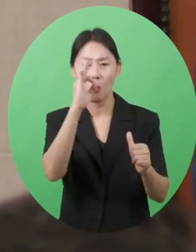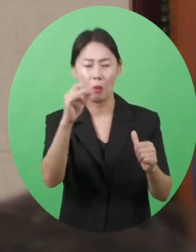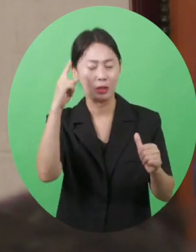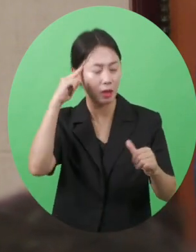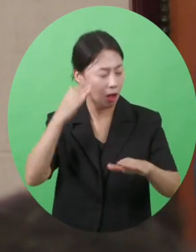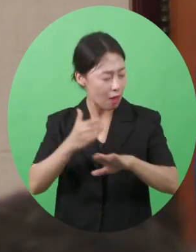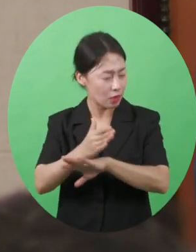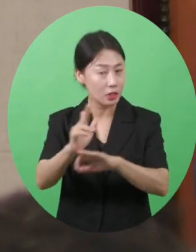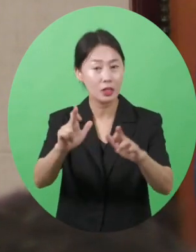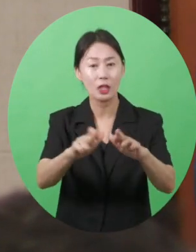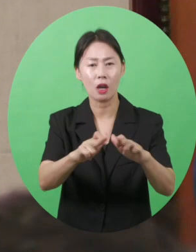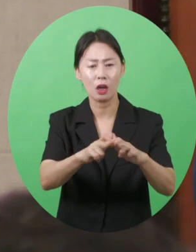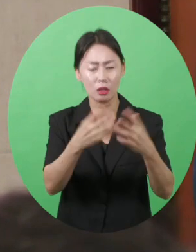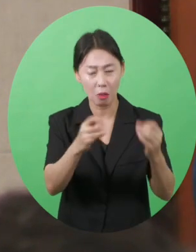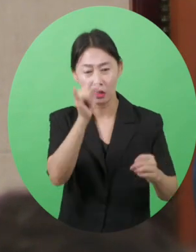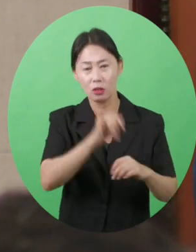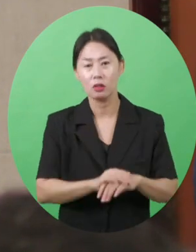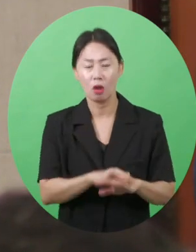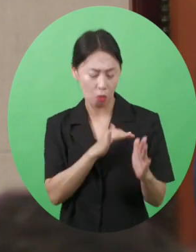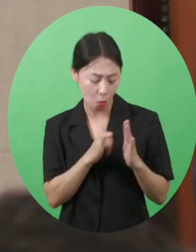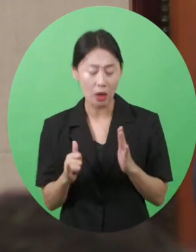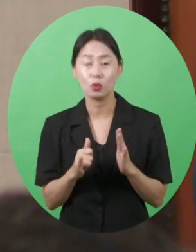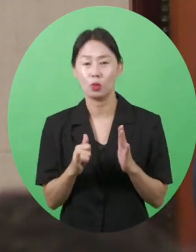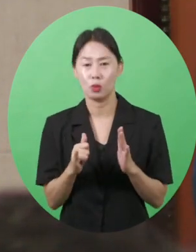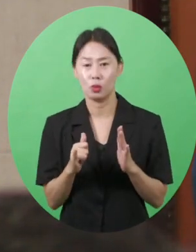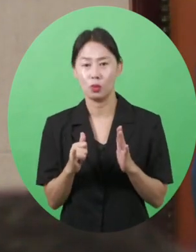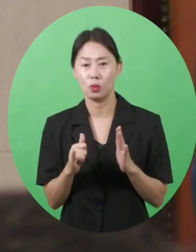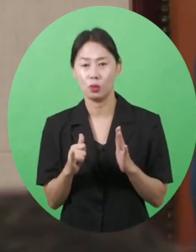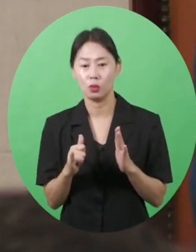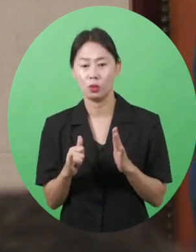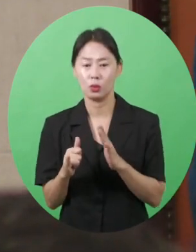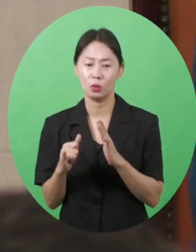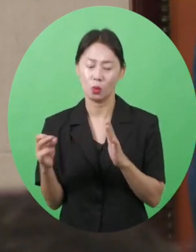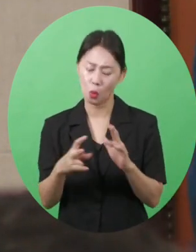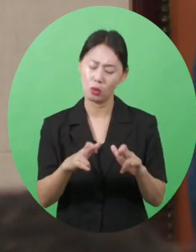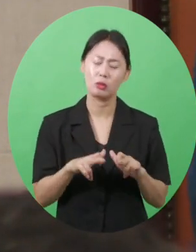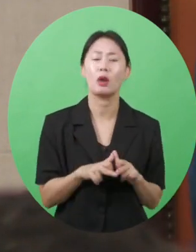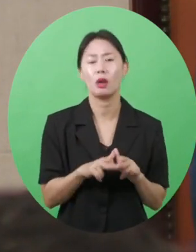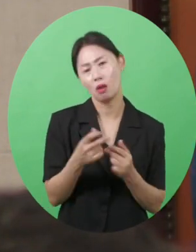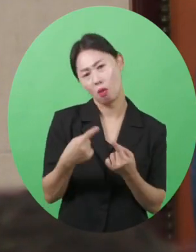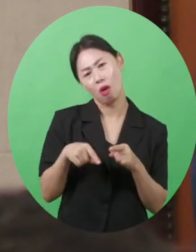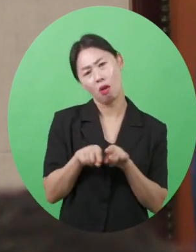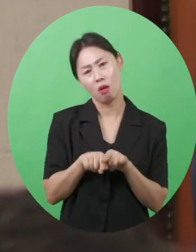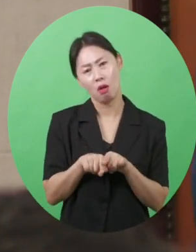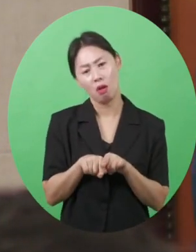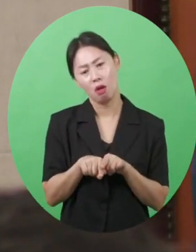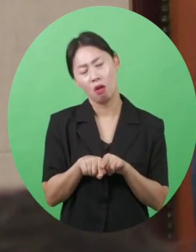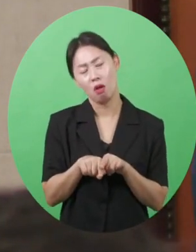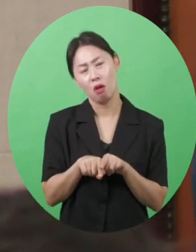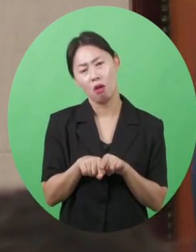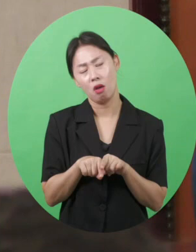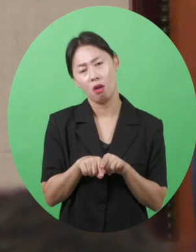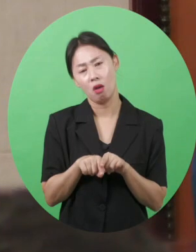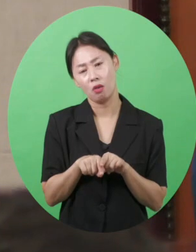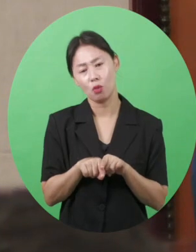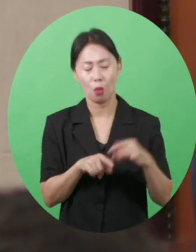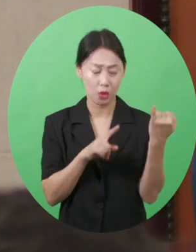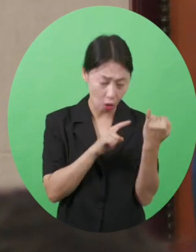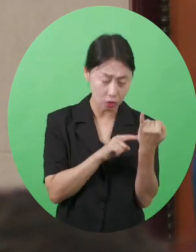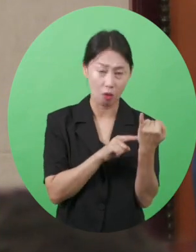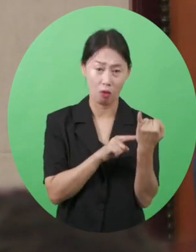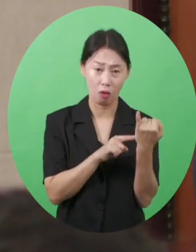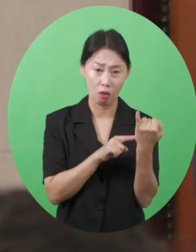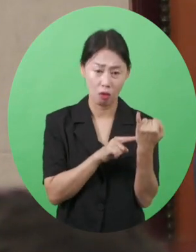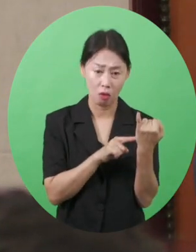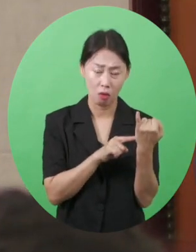발달 장애인들이 많습니다. 그리고 가족 구성원들이 장애 가족인 경우들이 많습니다. 예, 또 여성인